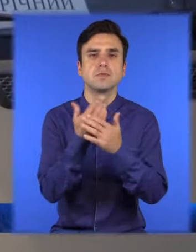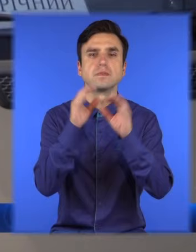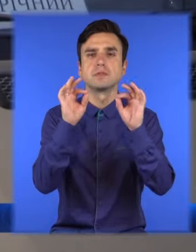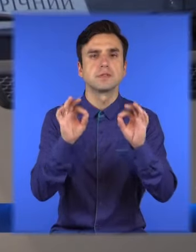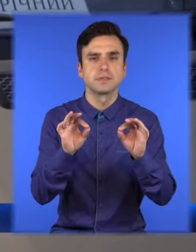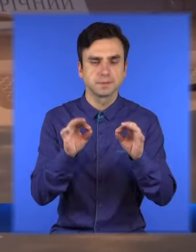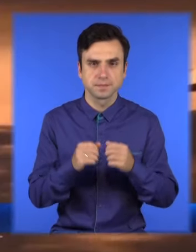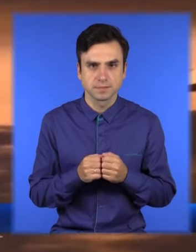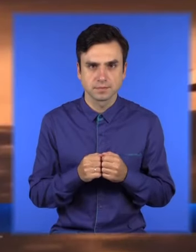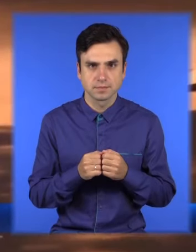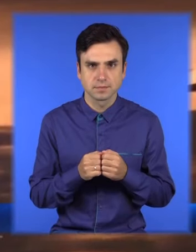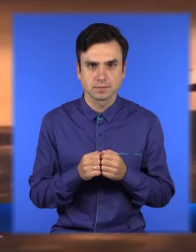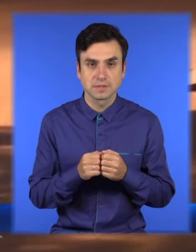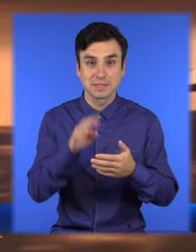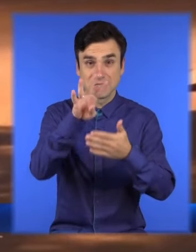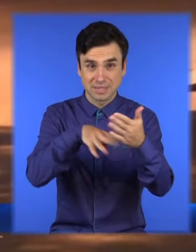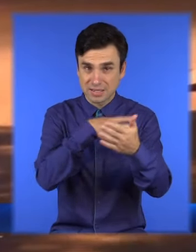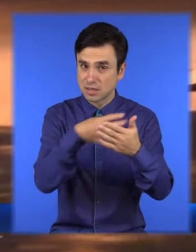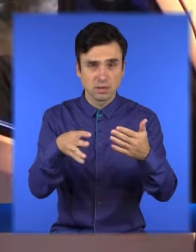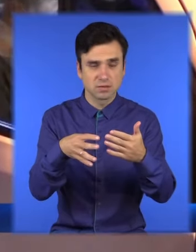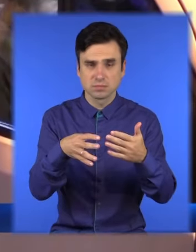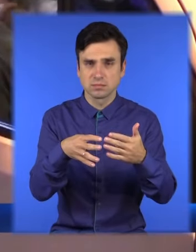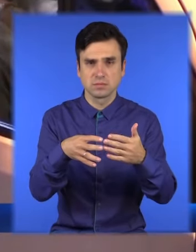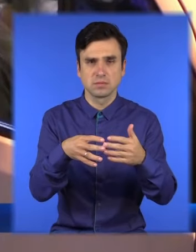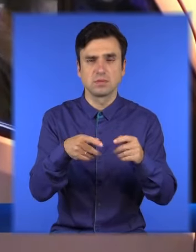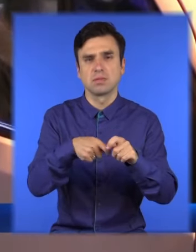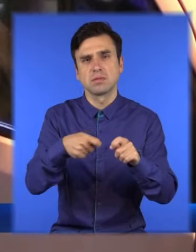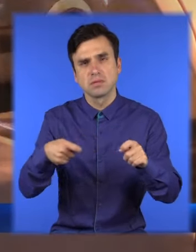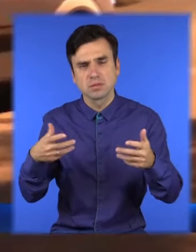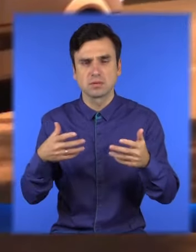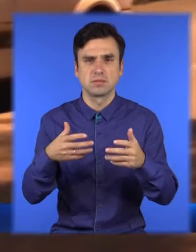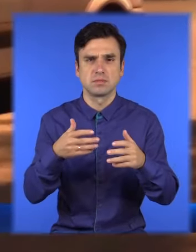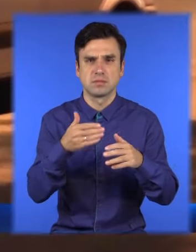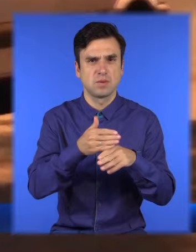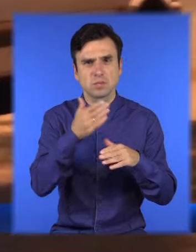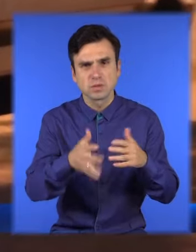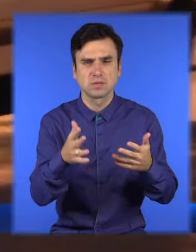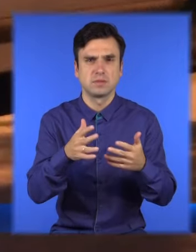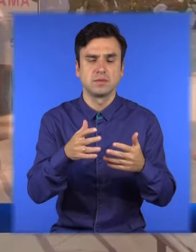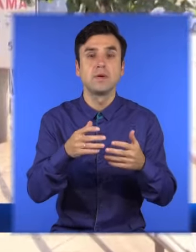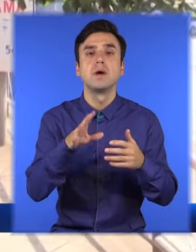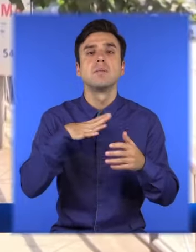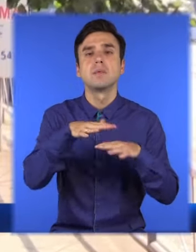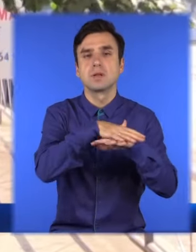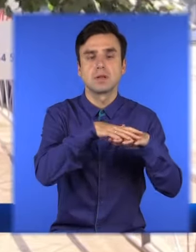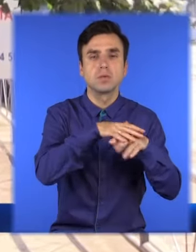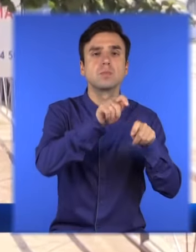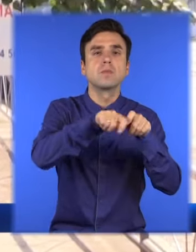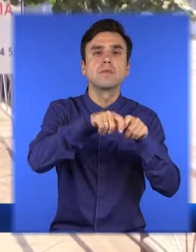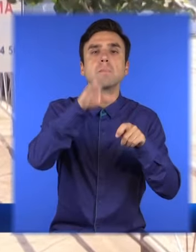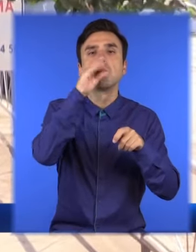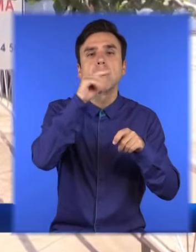розкажемо про таке. Графіку не дотримуються. Активісти проінспектували роботу маршруток увечері. Це